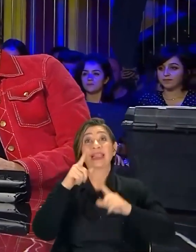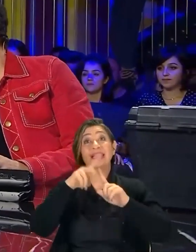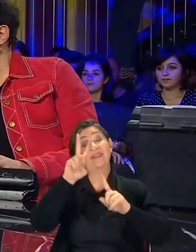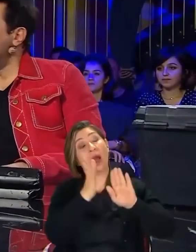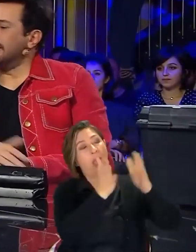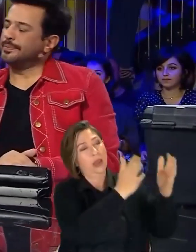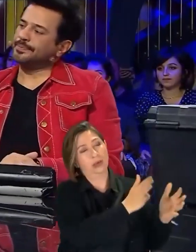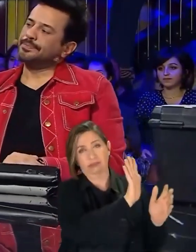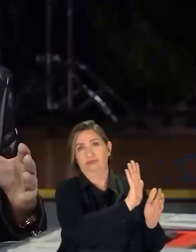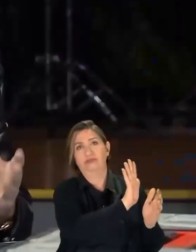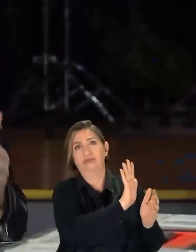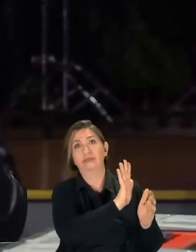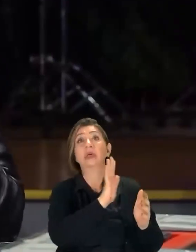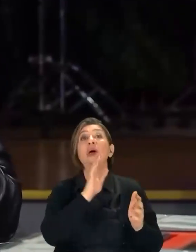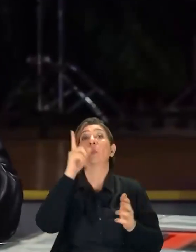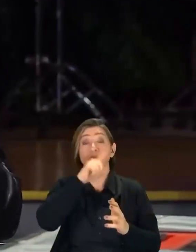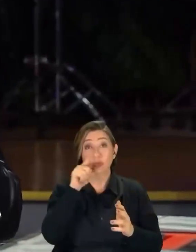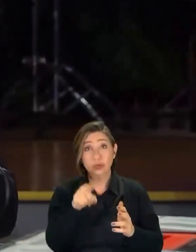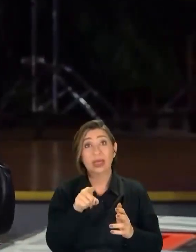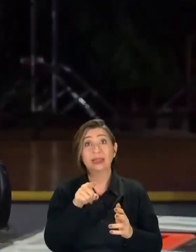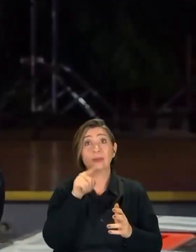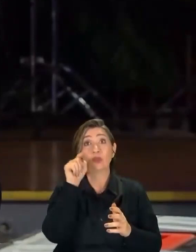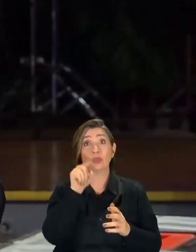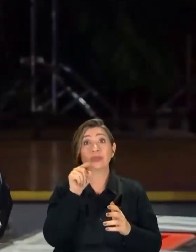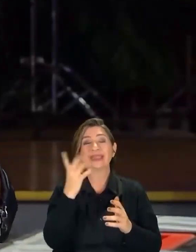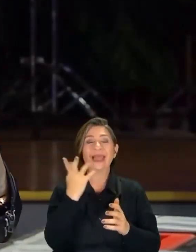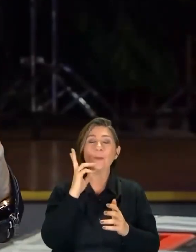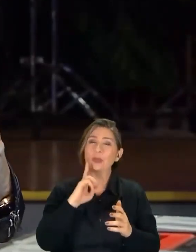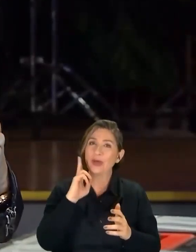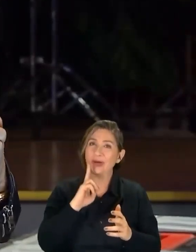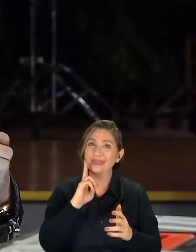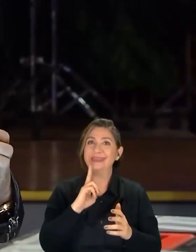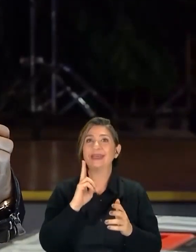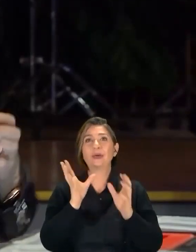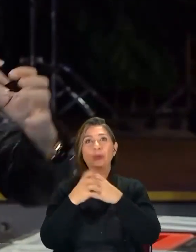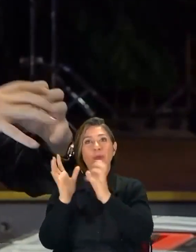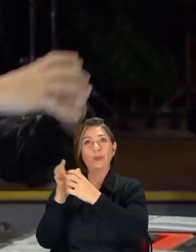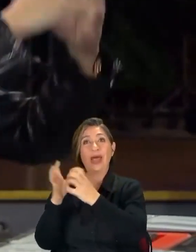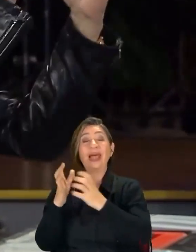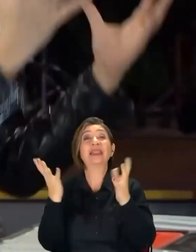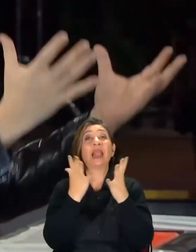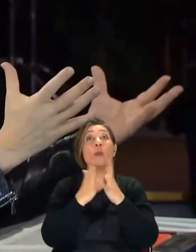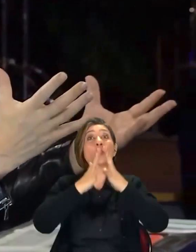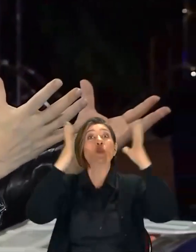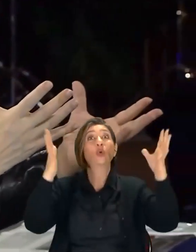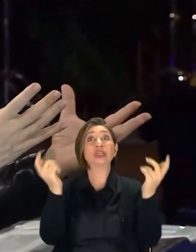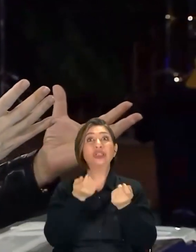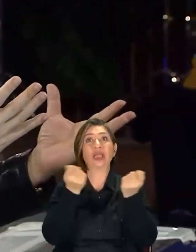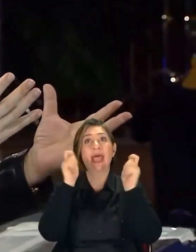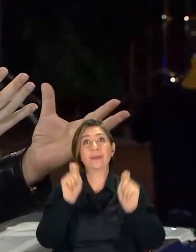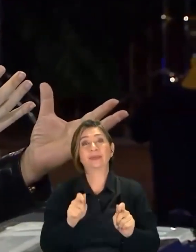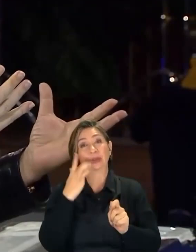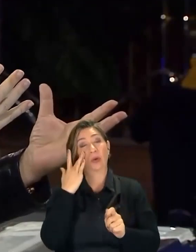yere Koyak televizyon ayrı bir şey zaten ve dolayısıyla burada daha mütevazı Eee gruplarla daha büyük işler yapılacağı